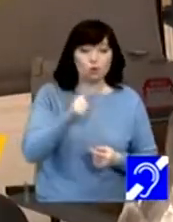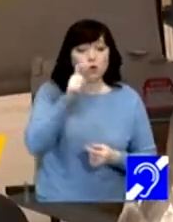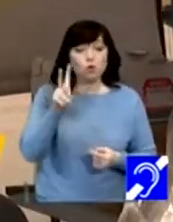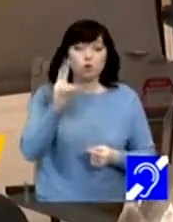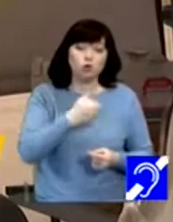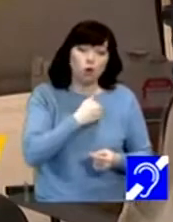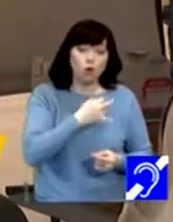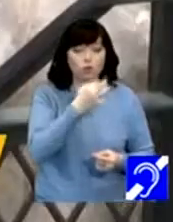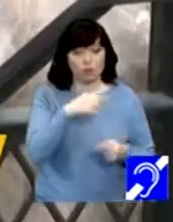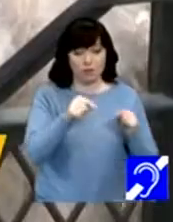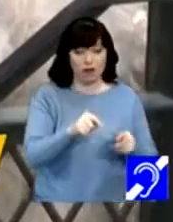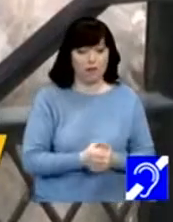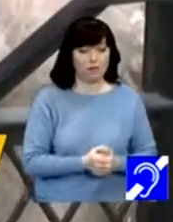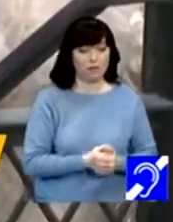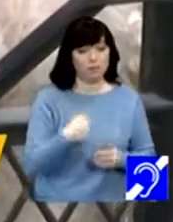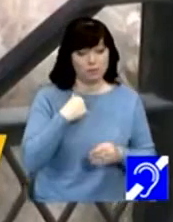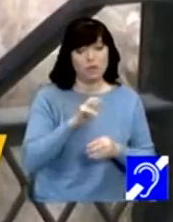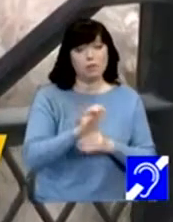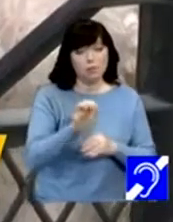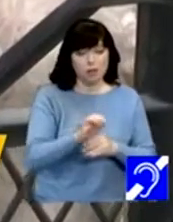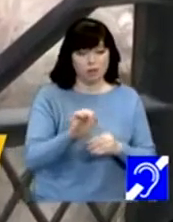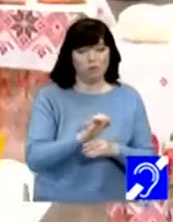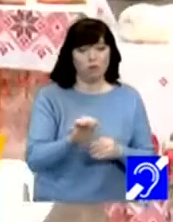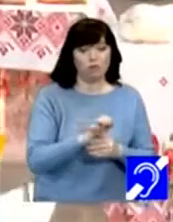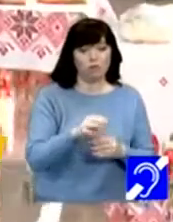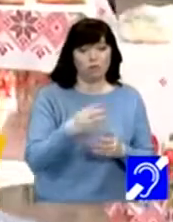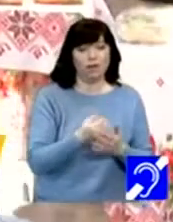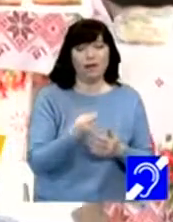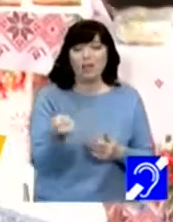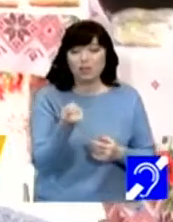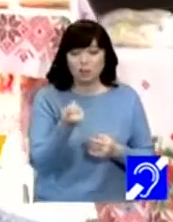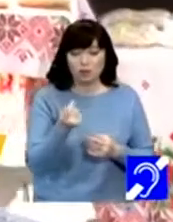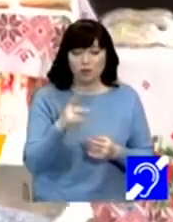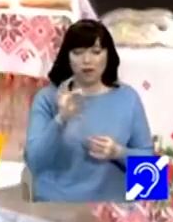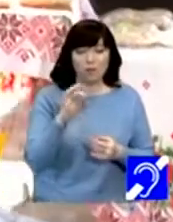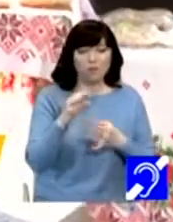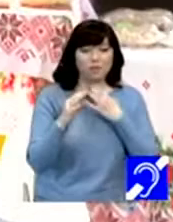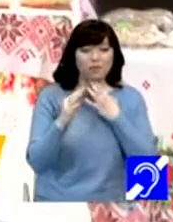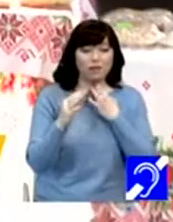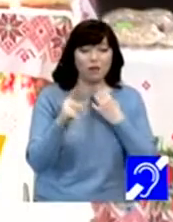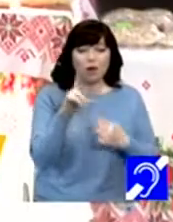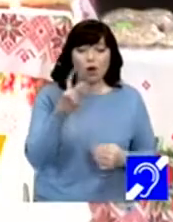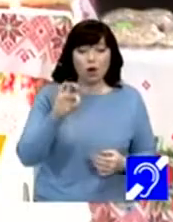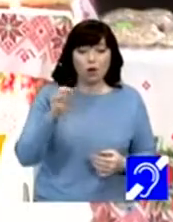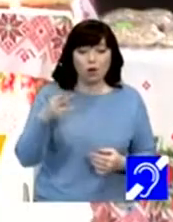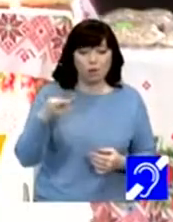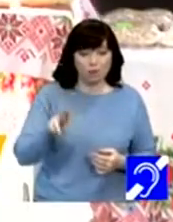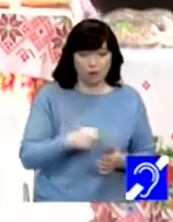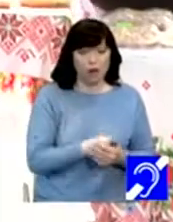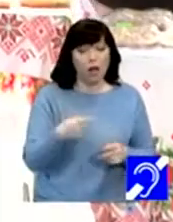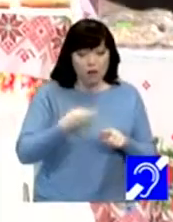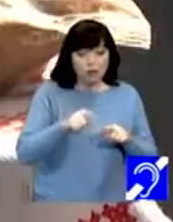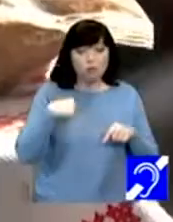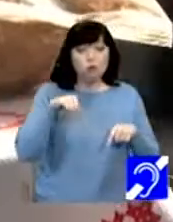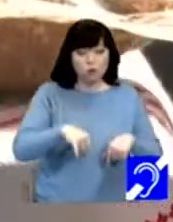oameni care locuiesc aici. Producem fulgi de cereale îndeosebe pe baza cerealelor crescute la noi în